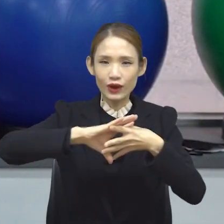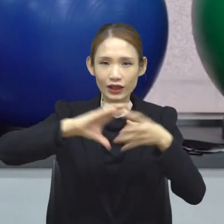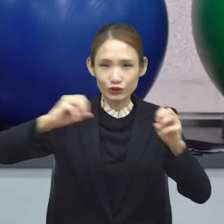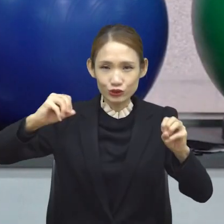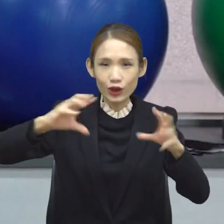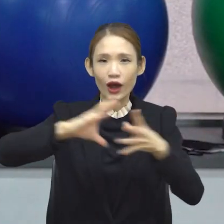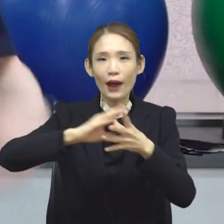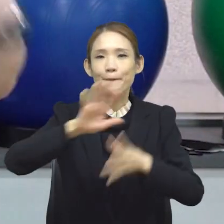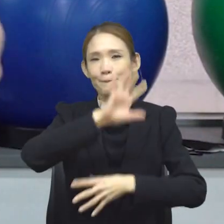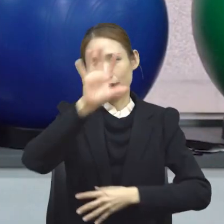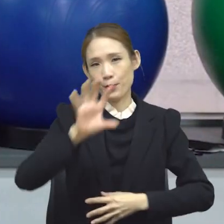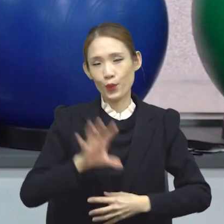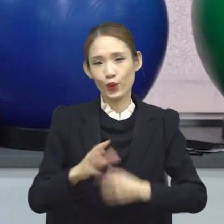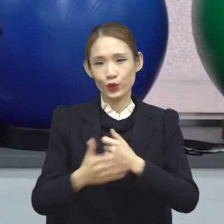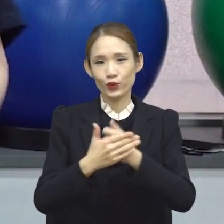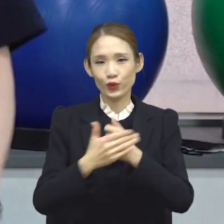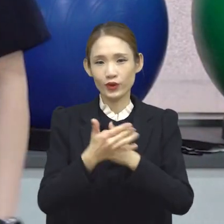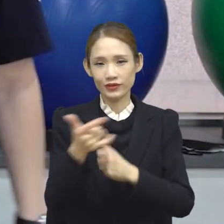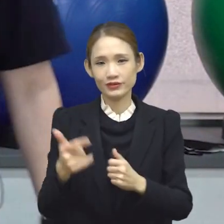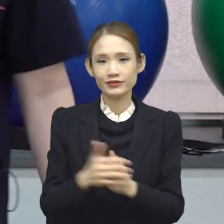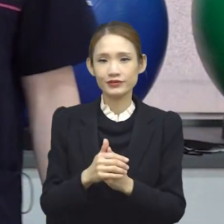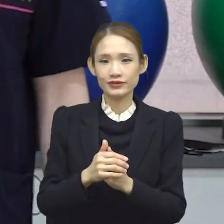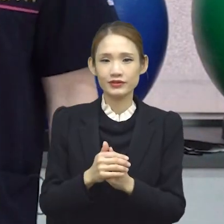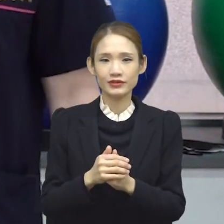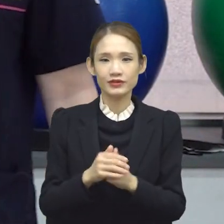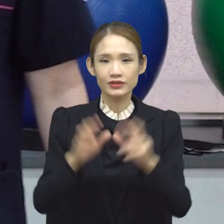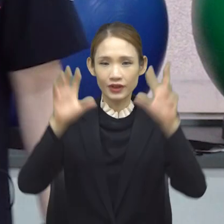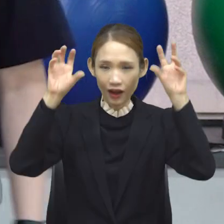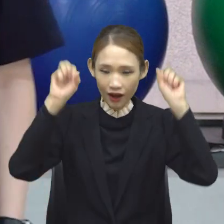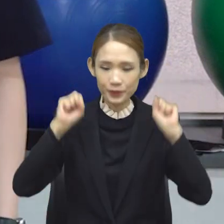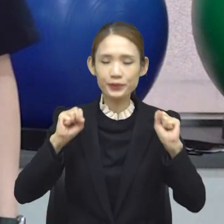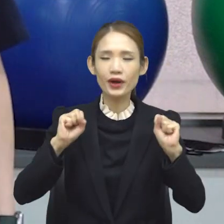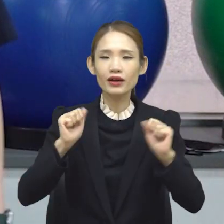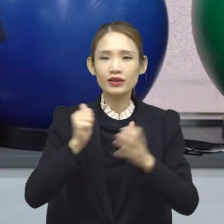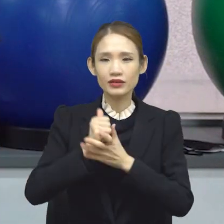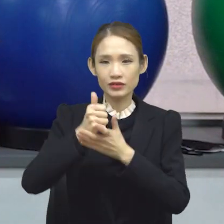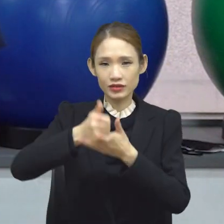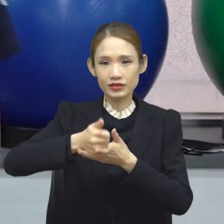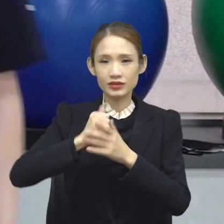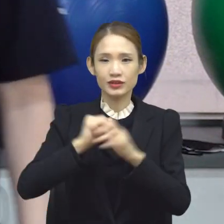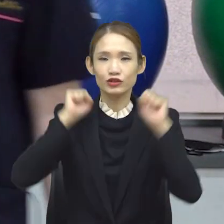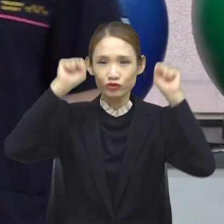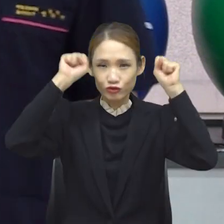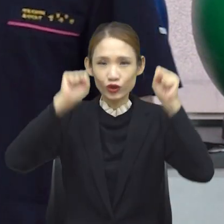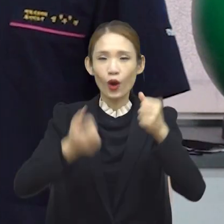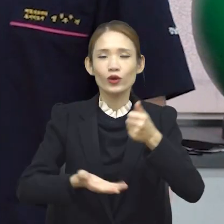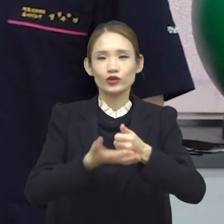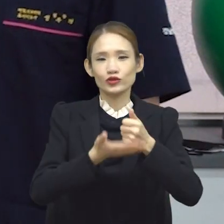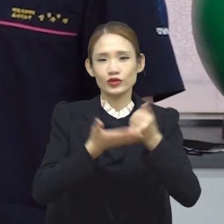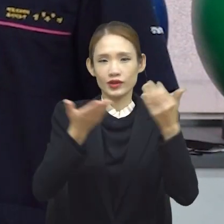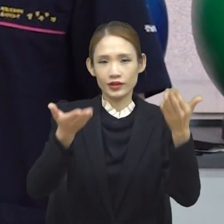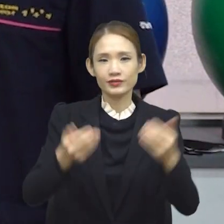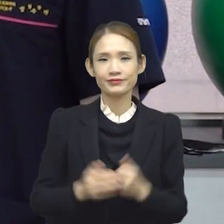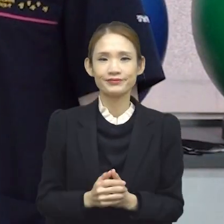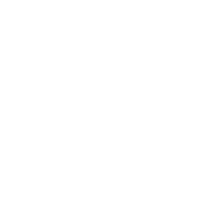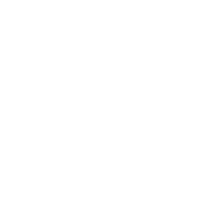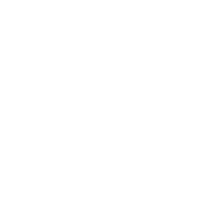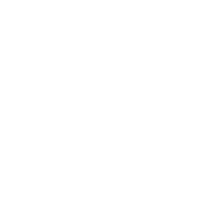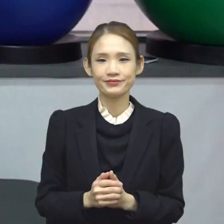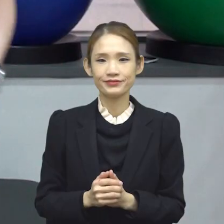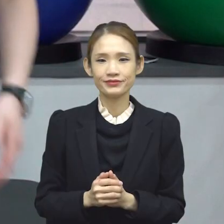정말 도움이 많이 돼요. 이 굽은 등 그리고 거북목 운동에 이 치킨 운동을 추천해 드리고요.